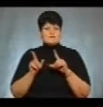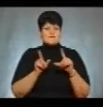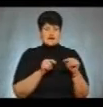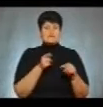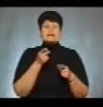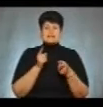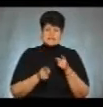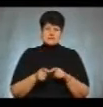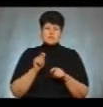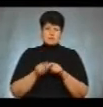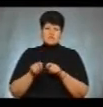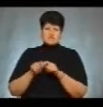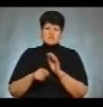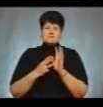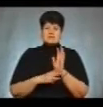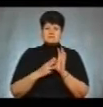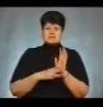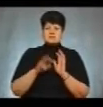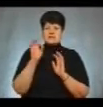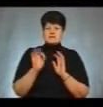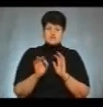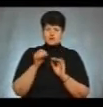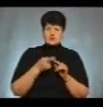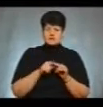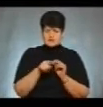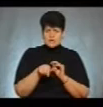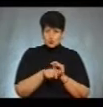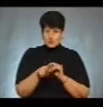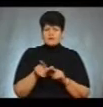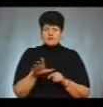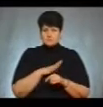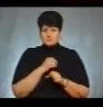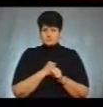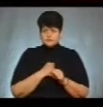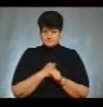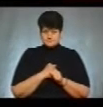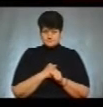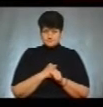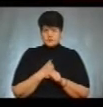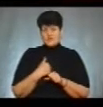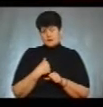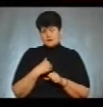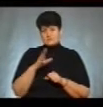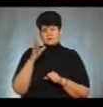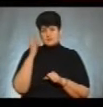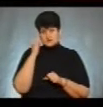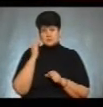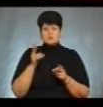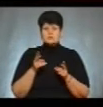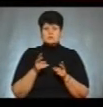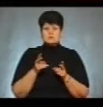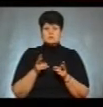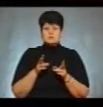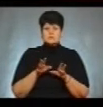дійсно перевірили практично 80% тих доріг, які ми робили, і я рахую, залишилися. Які